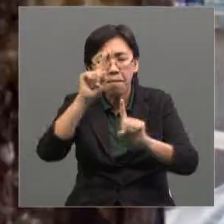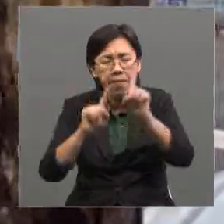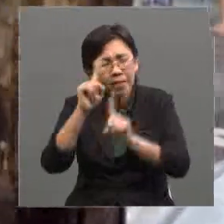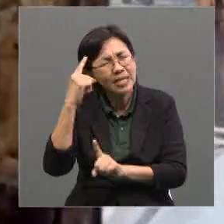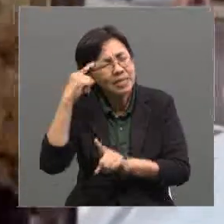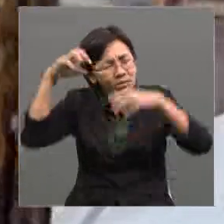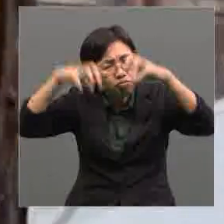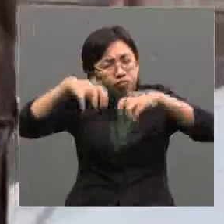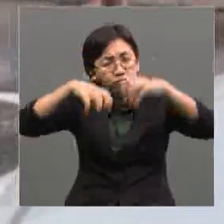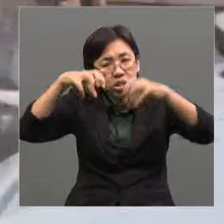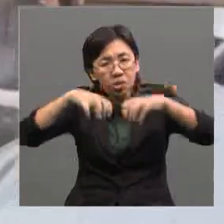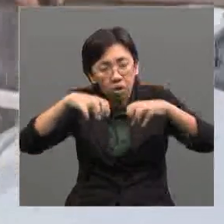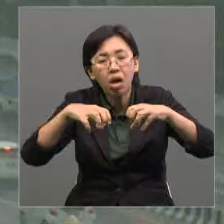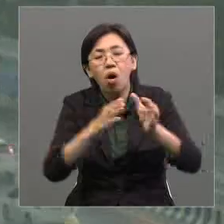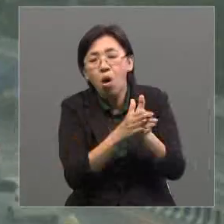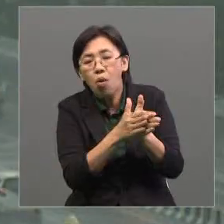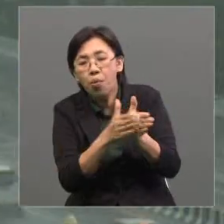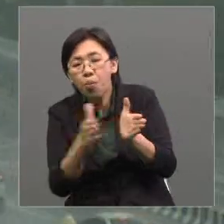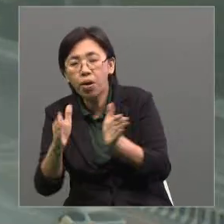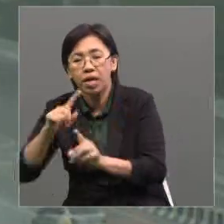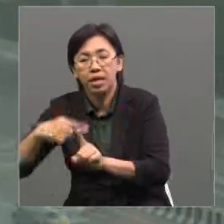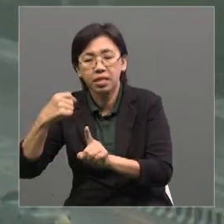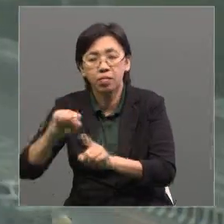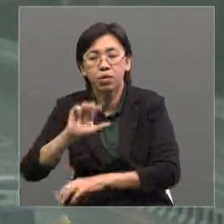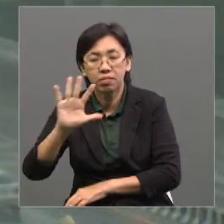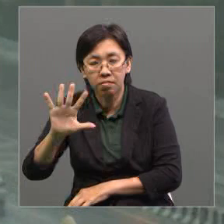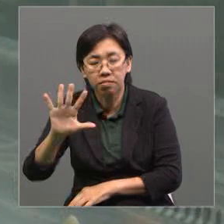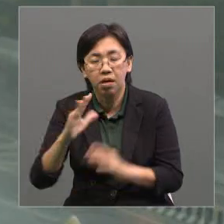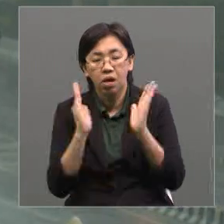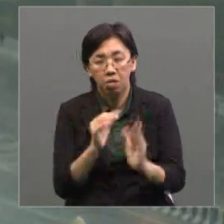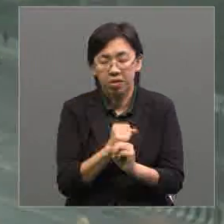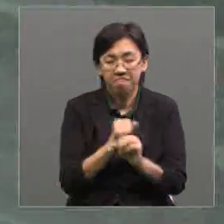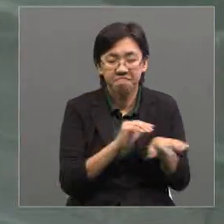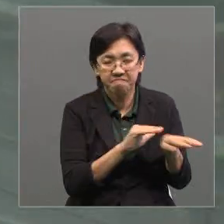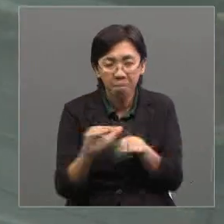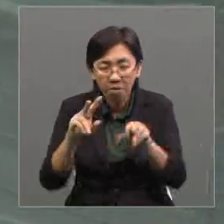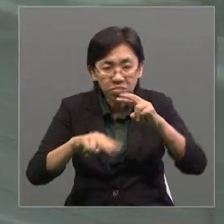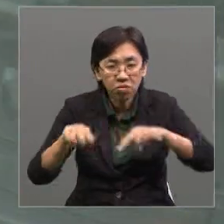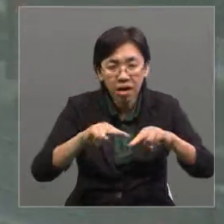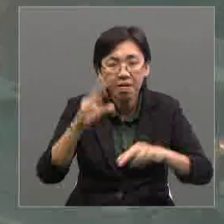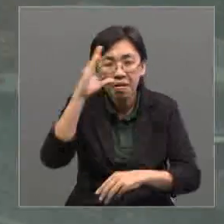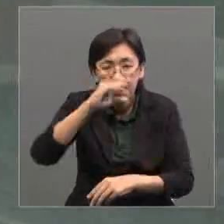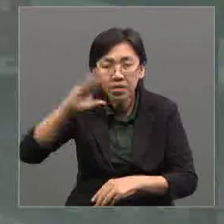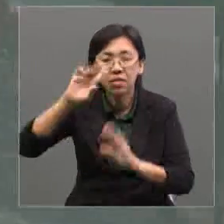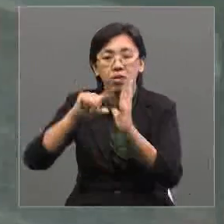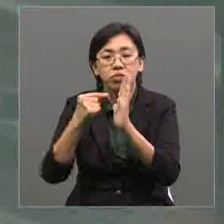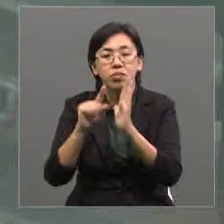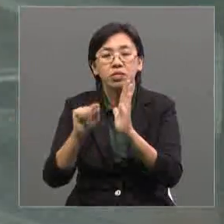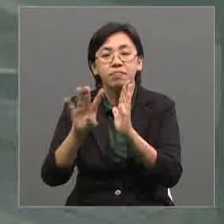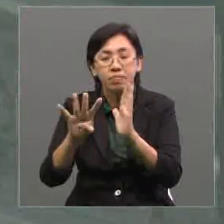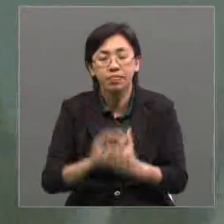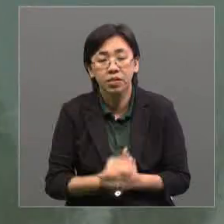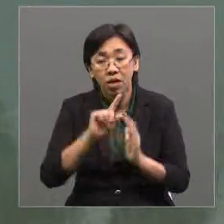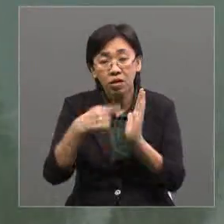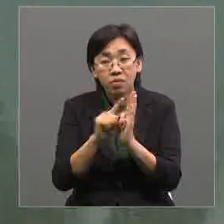บไปถึง5ตุลาคมเลยดังนั้นกทม.ตอนนี้จัดเจ้าหน้าที่เฝ้าระวังสถานการณ์ตลอด24ชั่วโมงนะครับแล้วเ